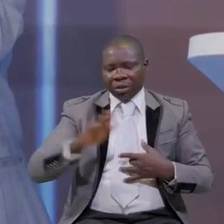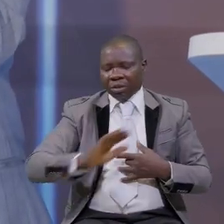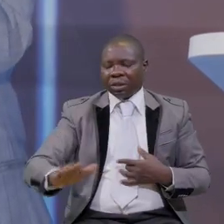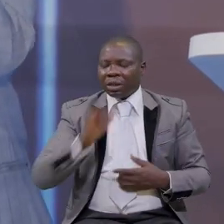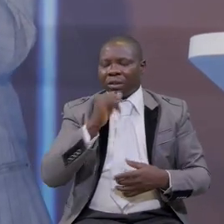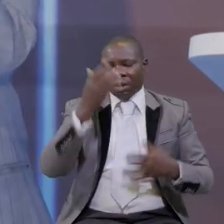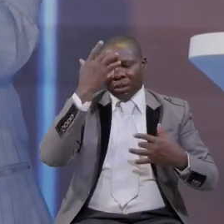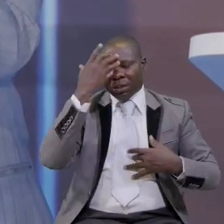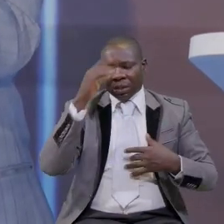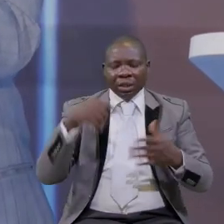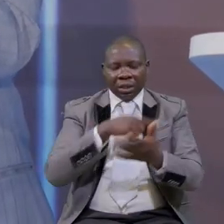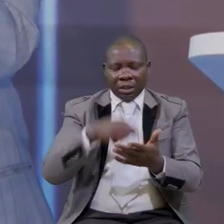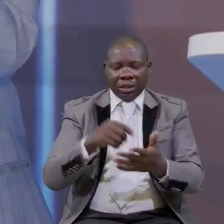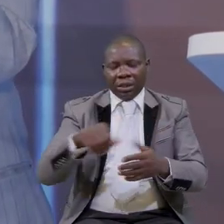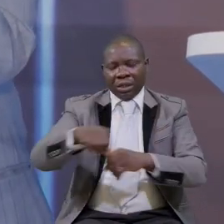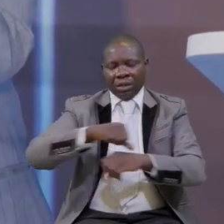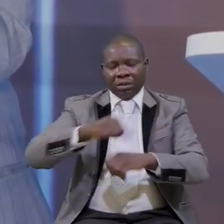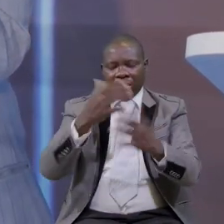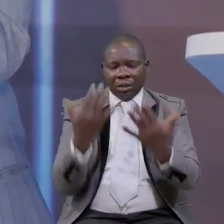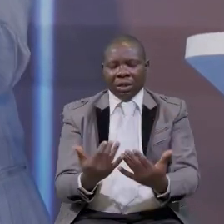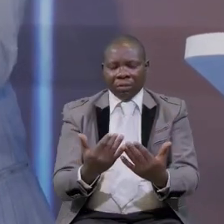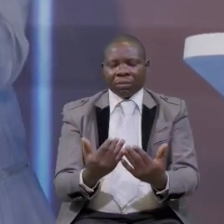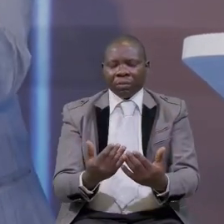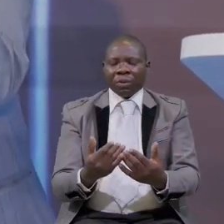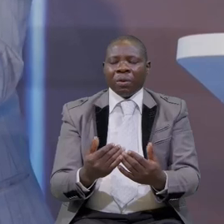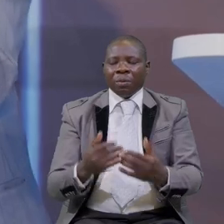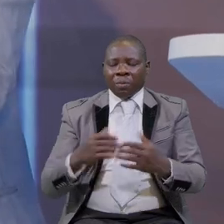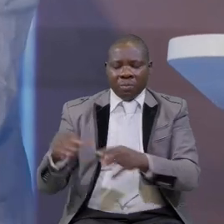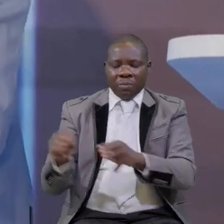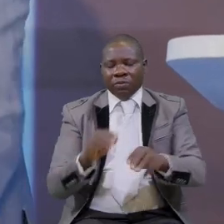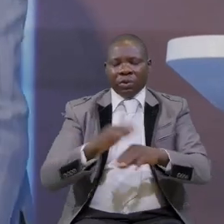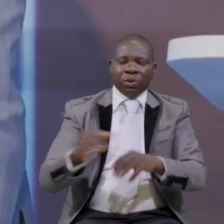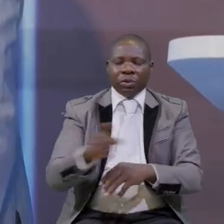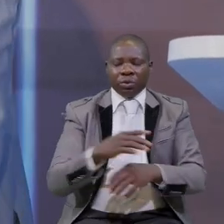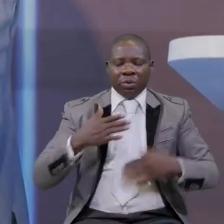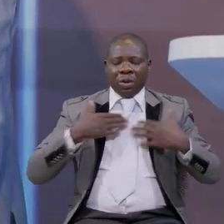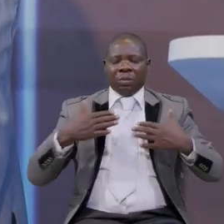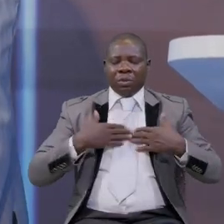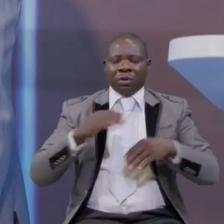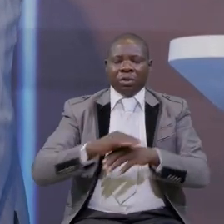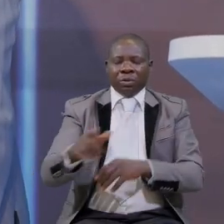malade, cette onction maintenant, sur toi et sur ta main,